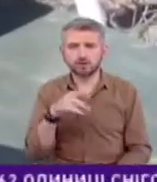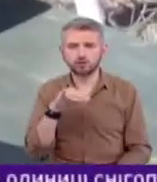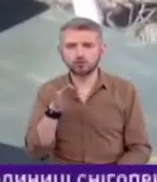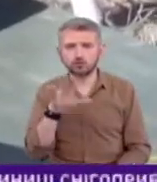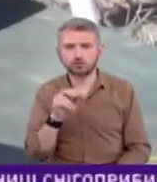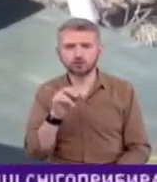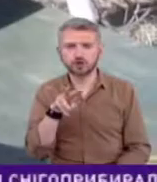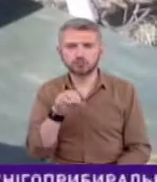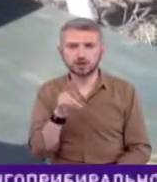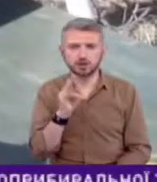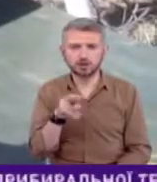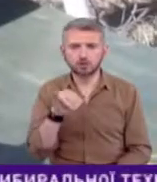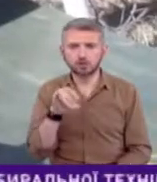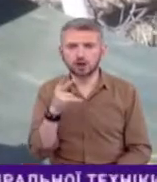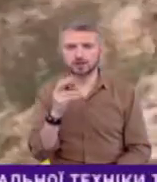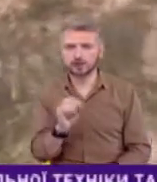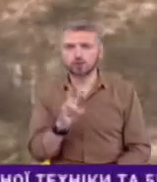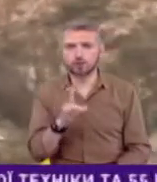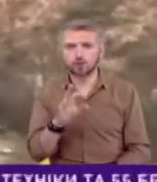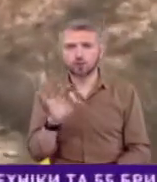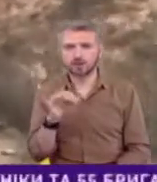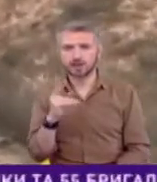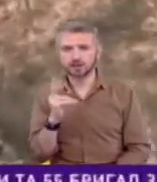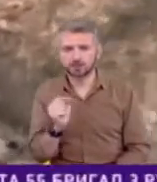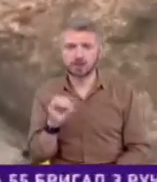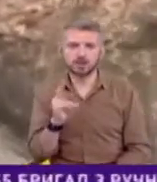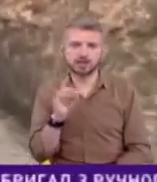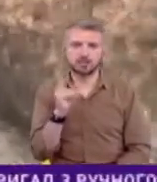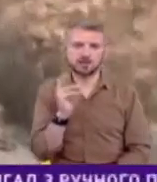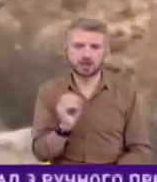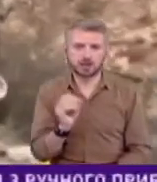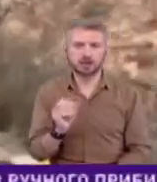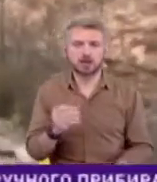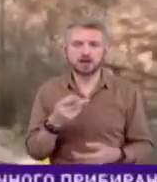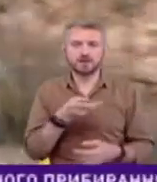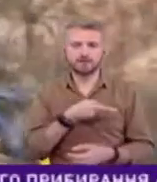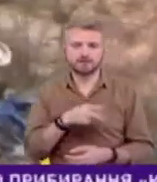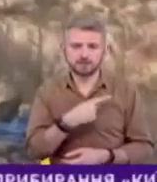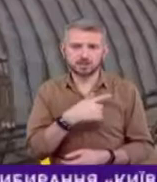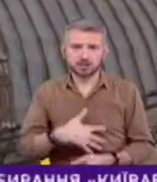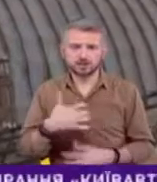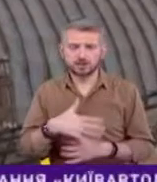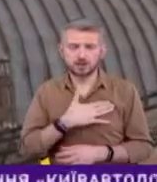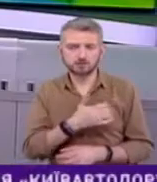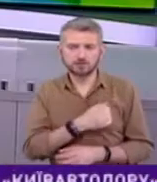Чермалик, Луганське, Новоолександрівка та Кримське. Втрат серед наших бійців не було.